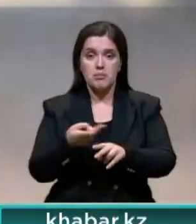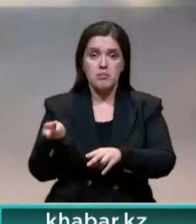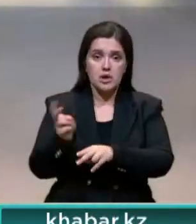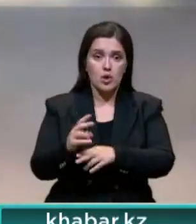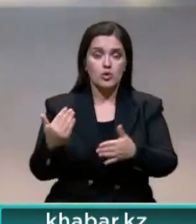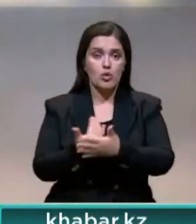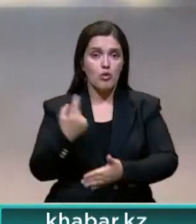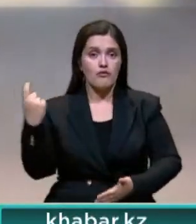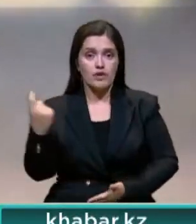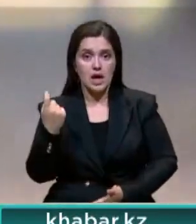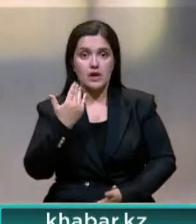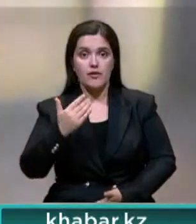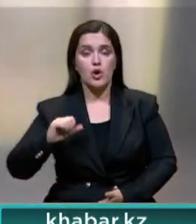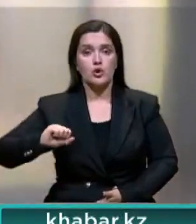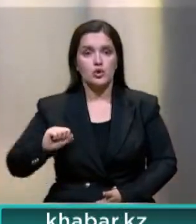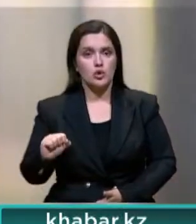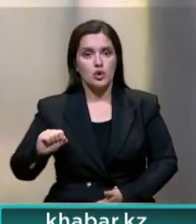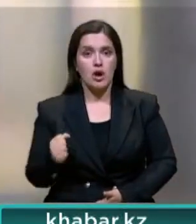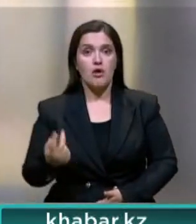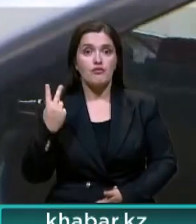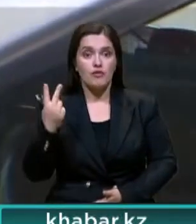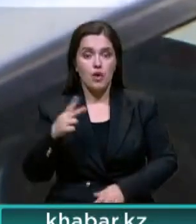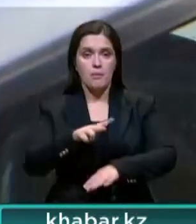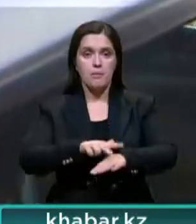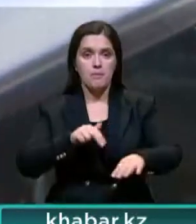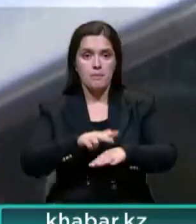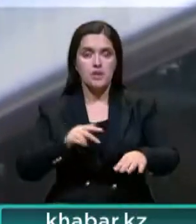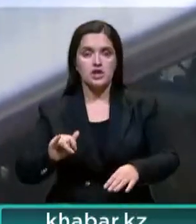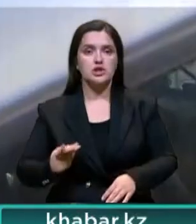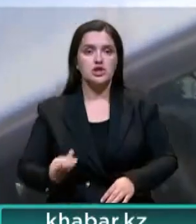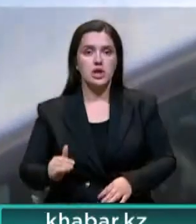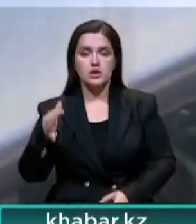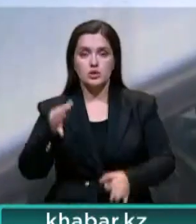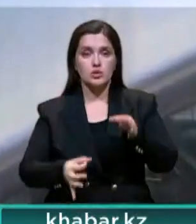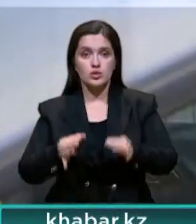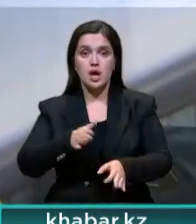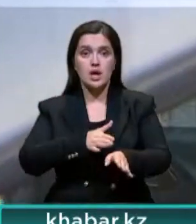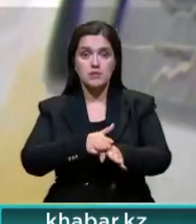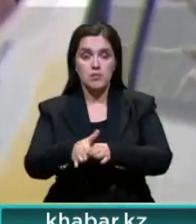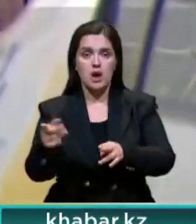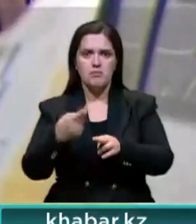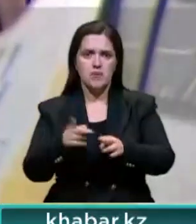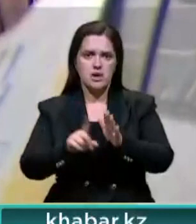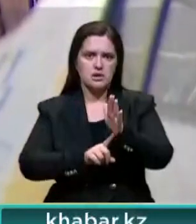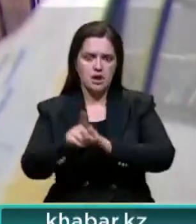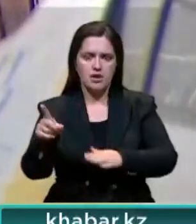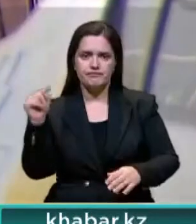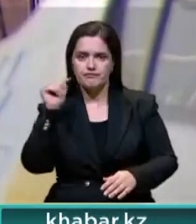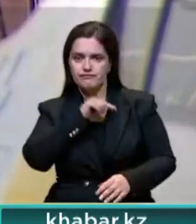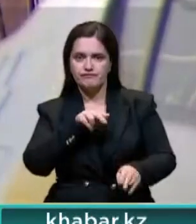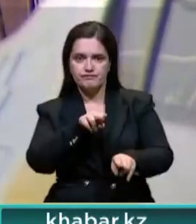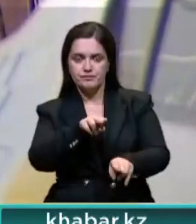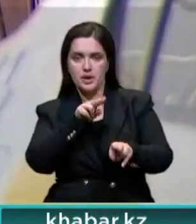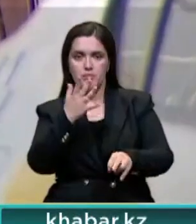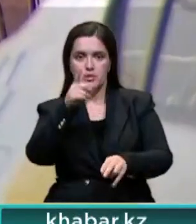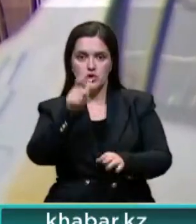владелец имущества, его друг, двое участковых инспекторов и частный судоисполнитель. Но подозреваемый открыл огонь по ним. Все пятеро